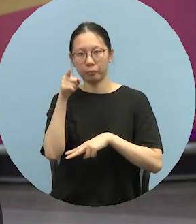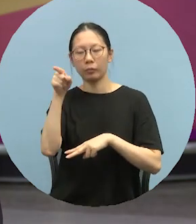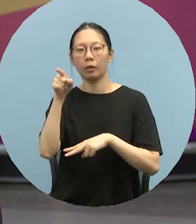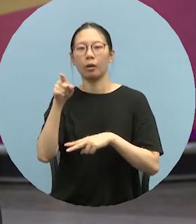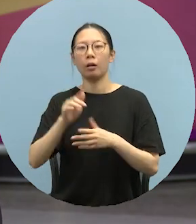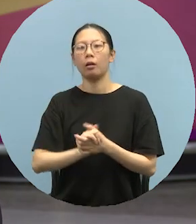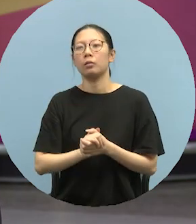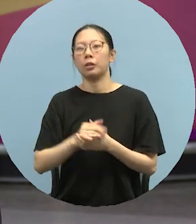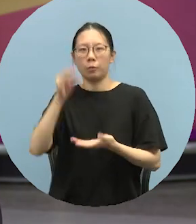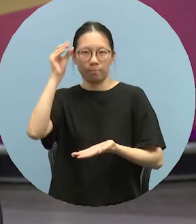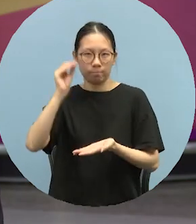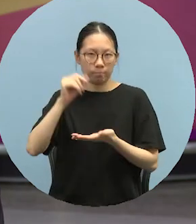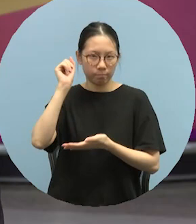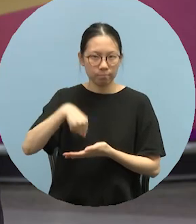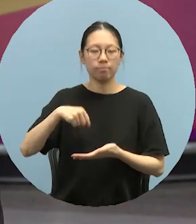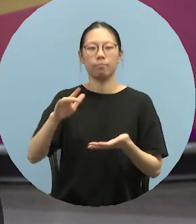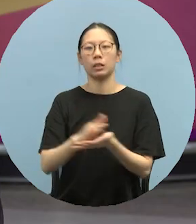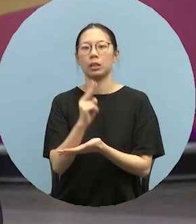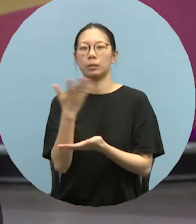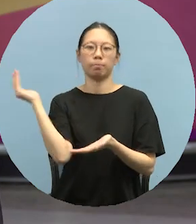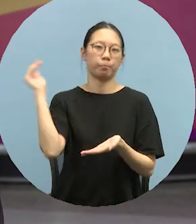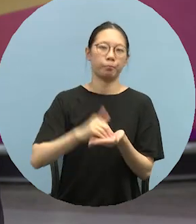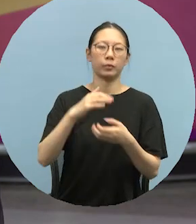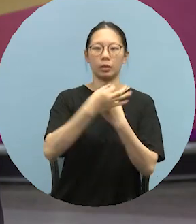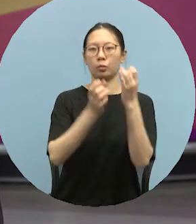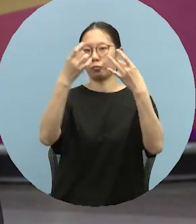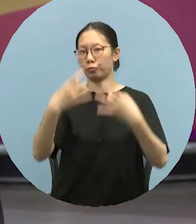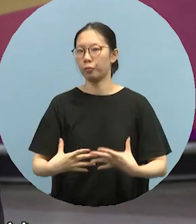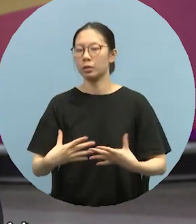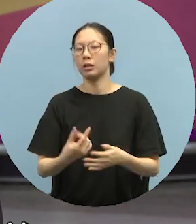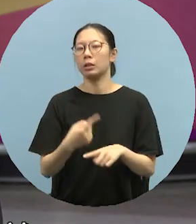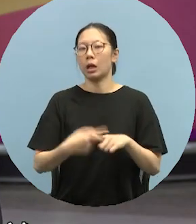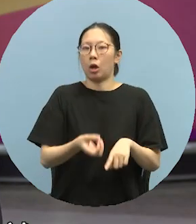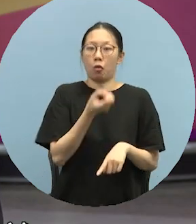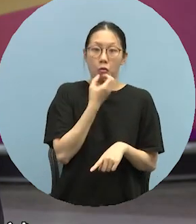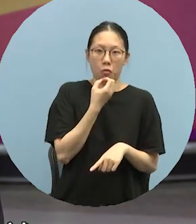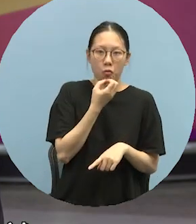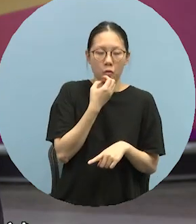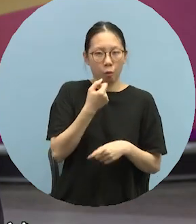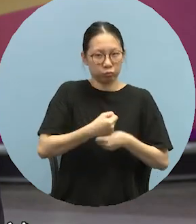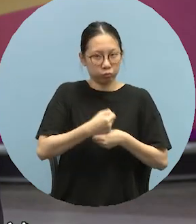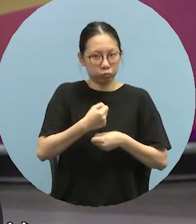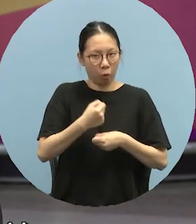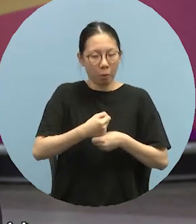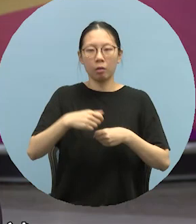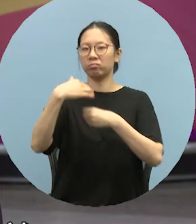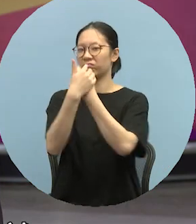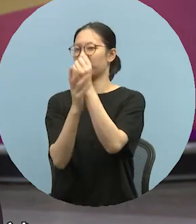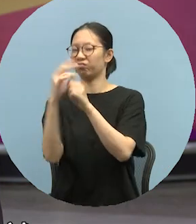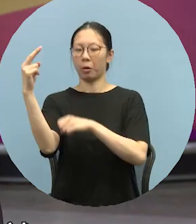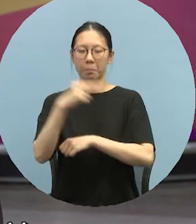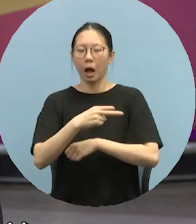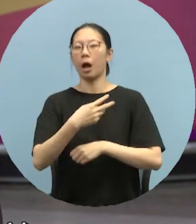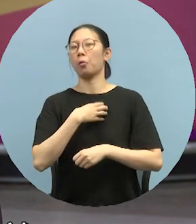都肯定了在25年來"一國兩制"的實踐在香港取得舉世公認